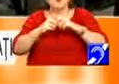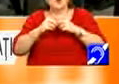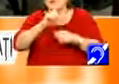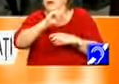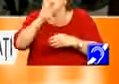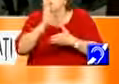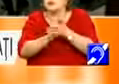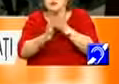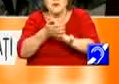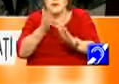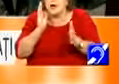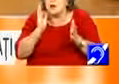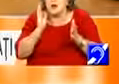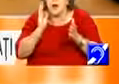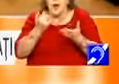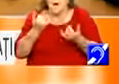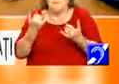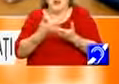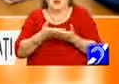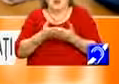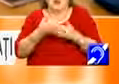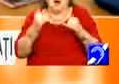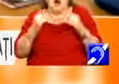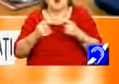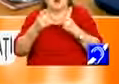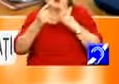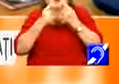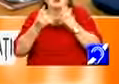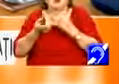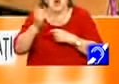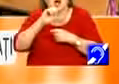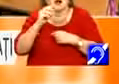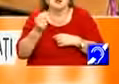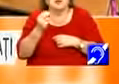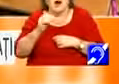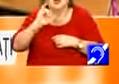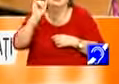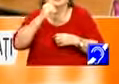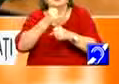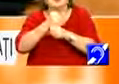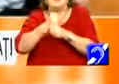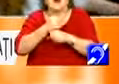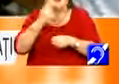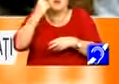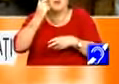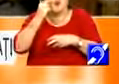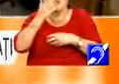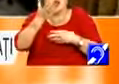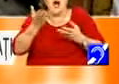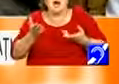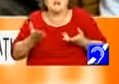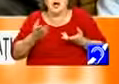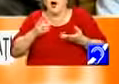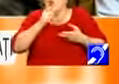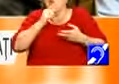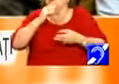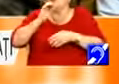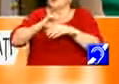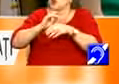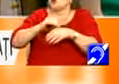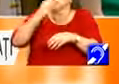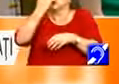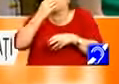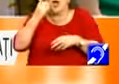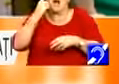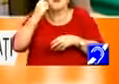termină aici, pentru că acum discuțiile sunt legate de cine va face aceste testări acolo unde medicii școlari și asistenții școlari